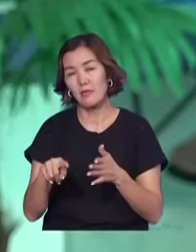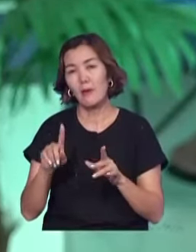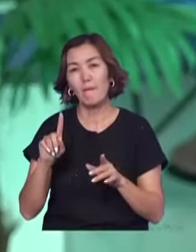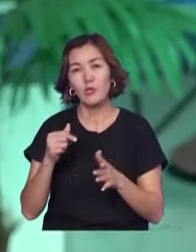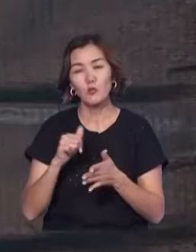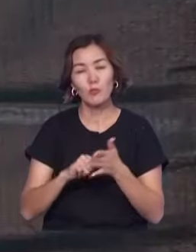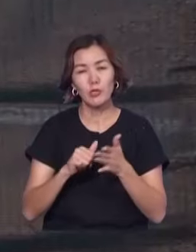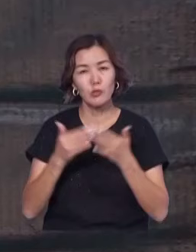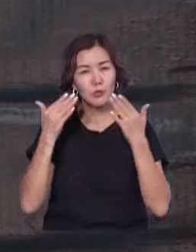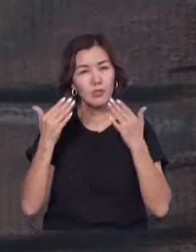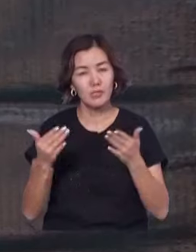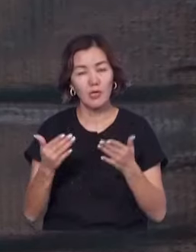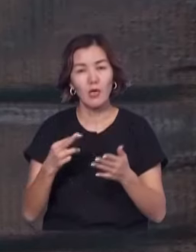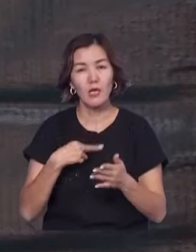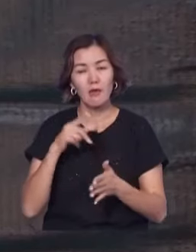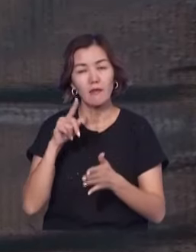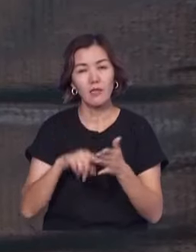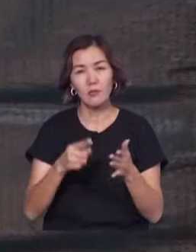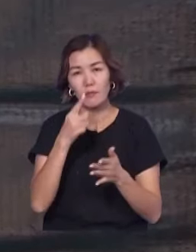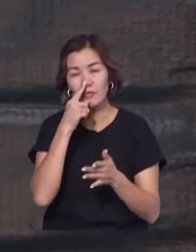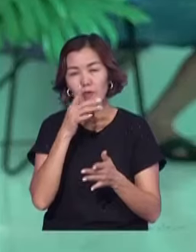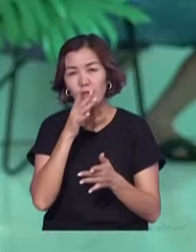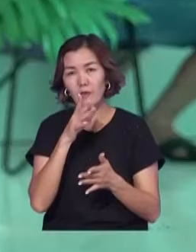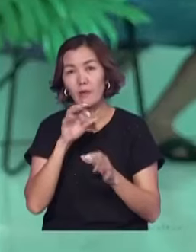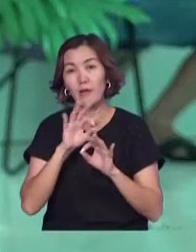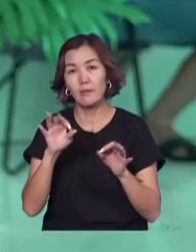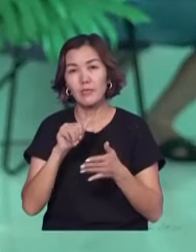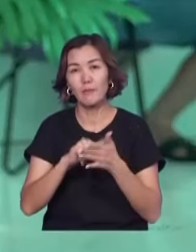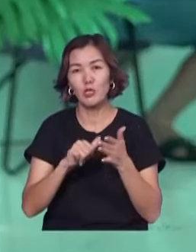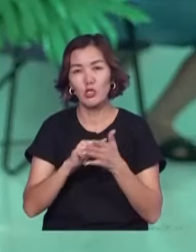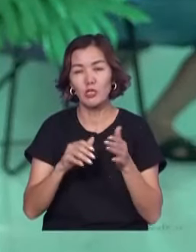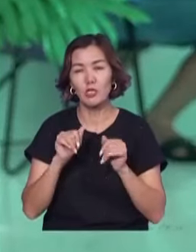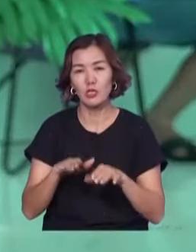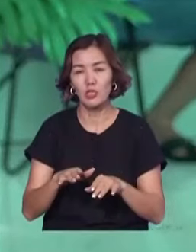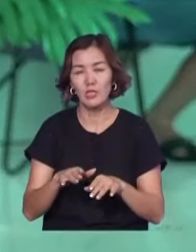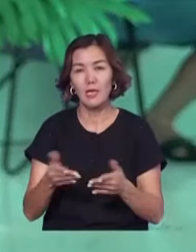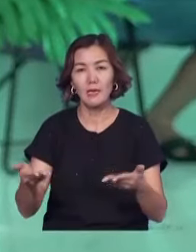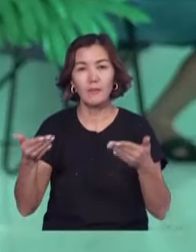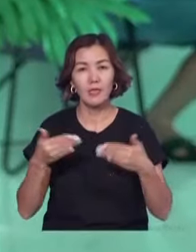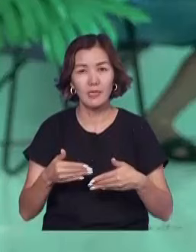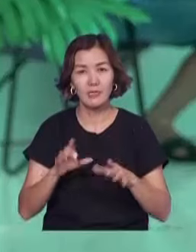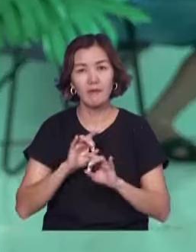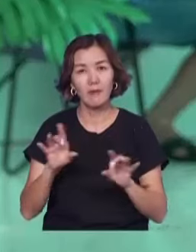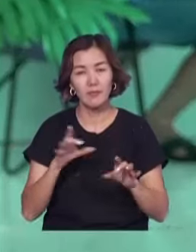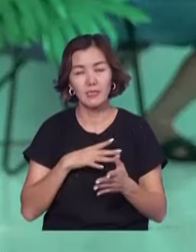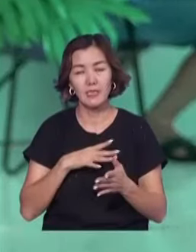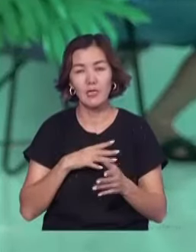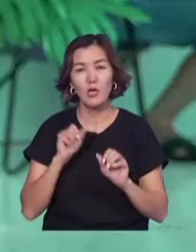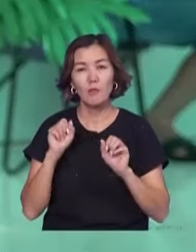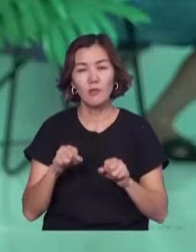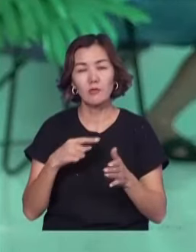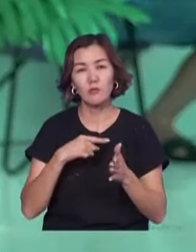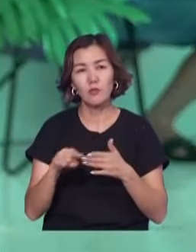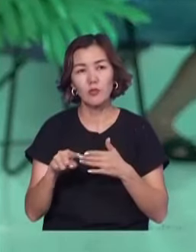в предоставлении гранта. Я надеюсь, что в ближайшее время нам объяснят причины данного решения и предоставят разъяснение, что позволит